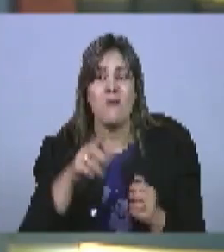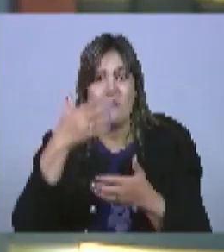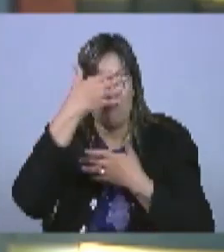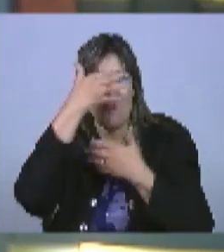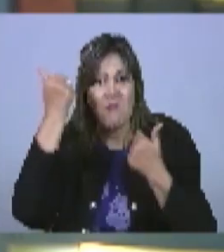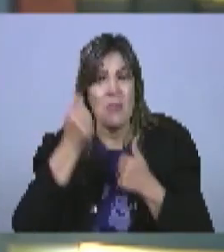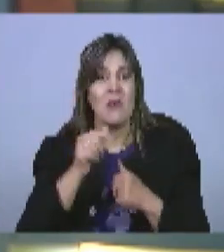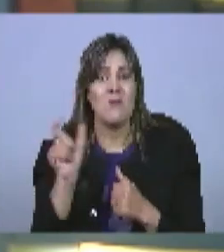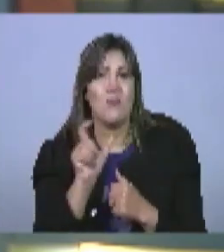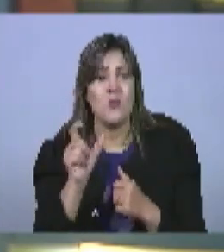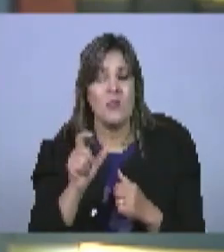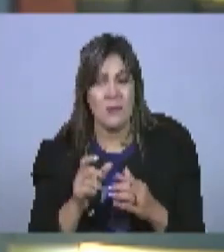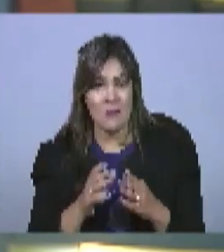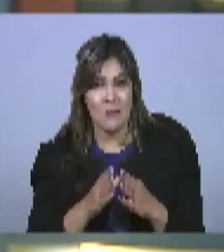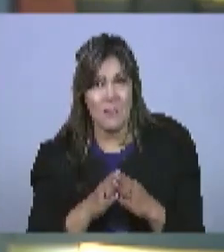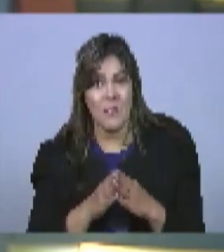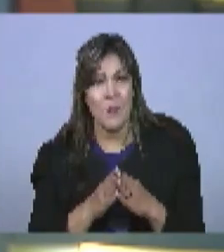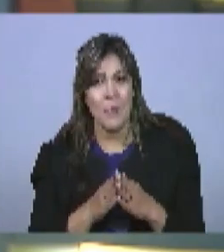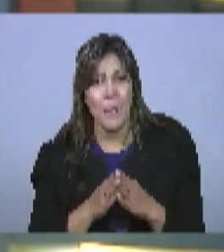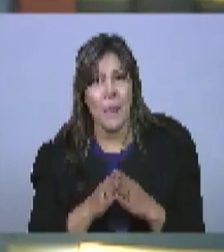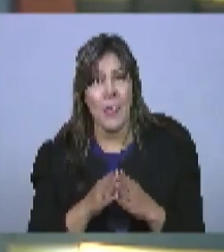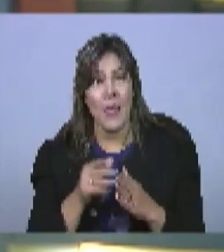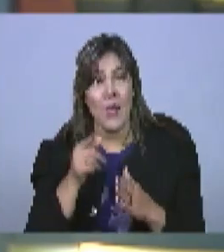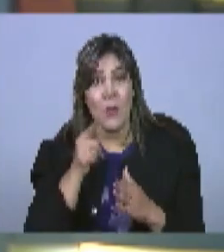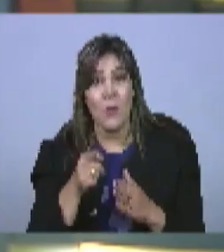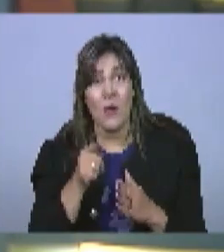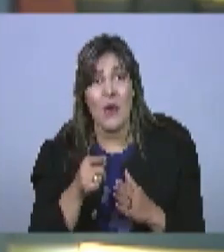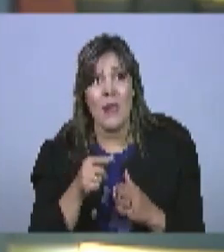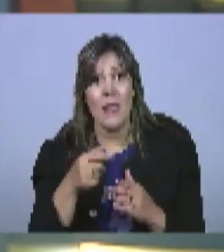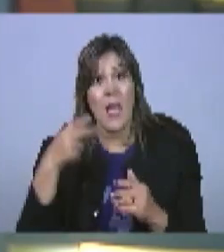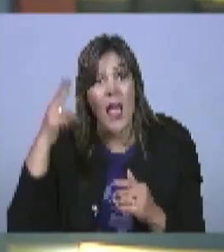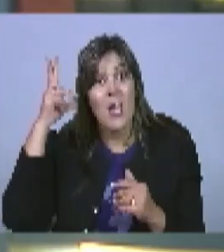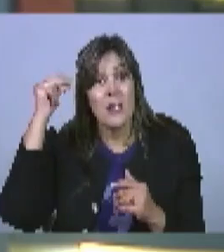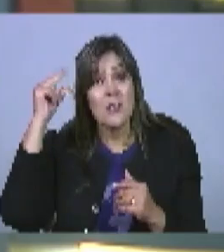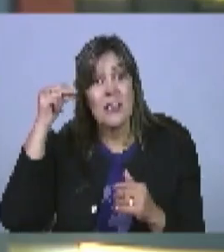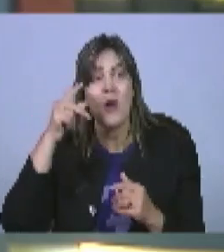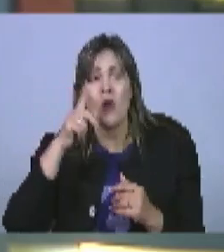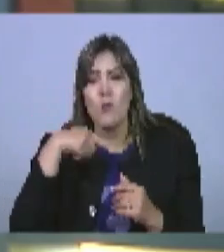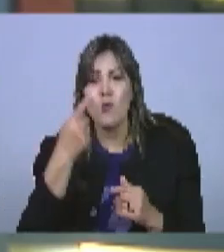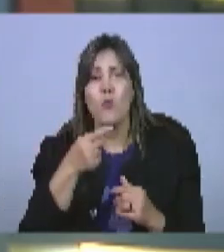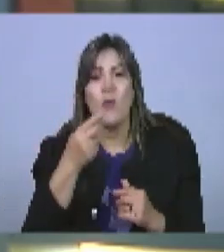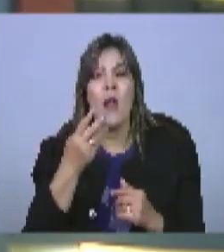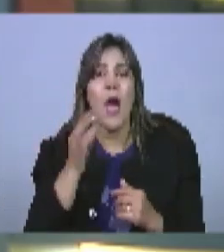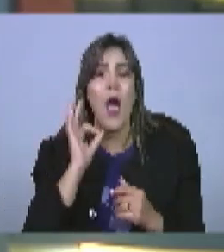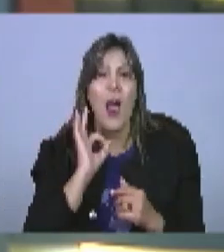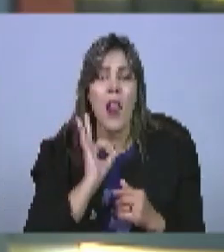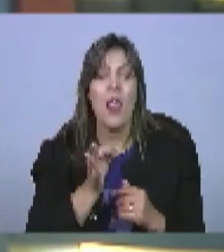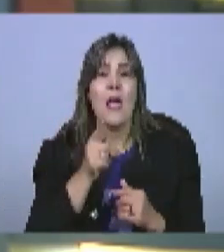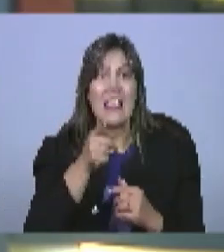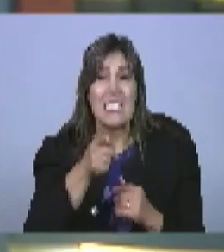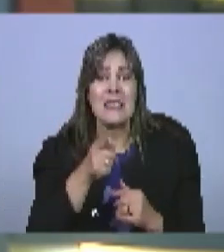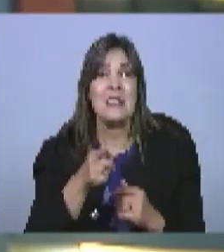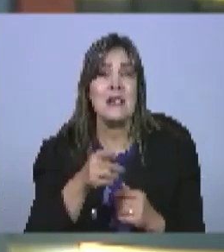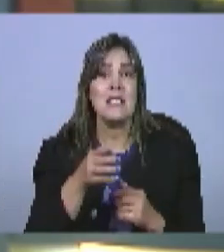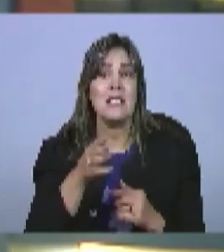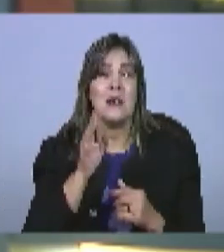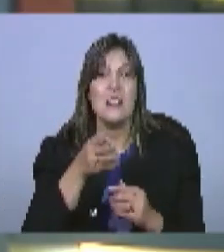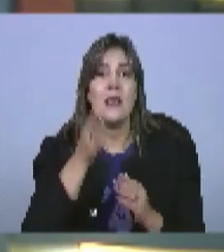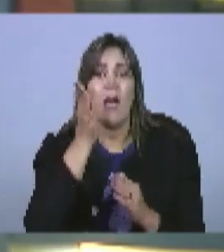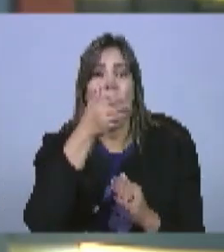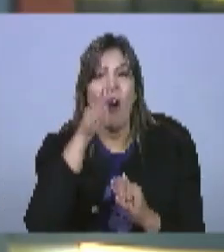ل حماس والتي تتهمها اسرائيل بشكل مباشر انها كانت وراء